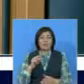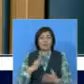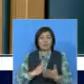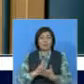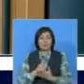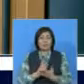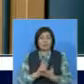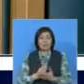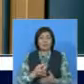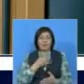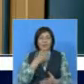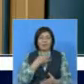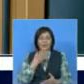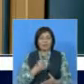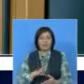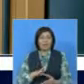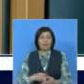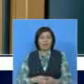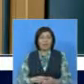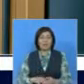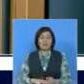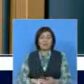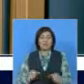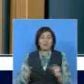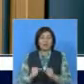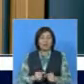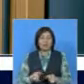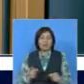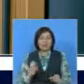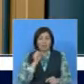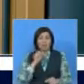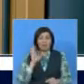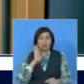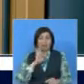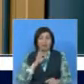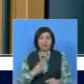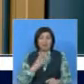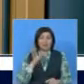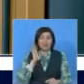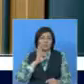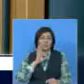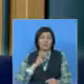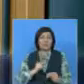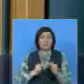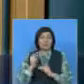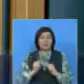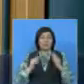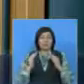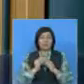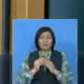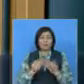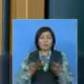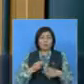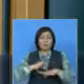Это отопление, холодная вода, горячая, холодная вода. Это ремонт дома, по